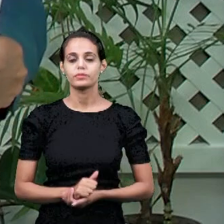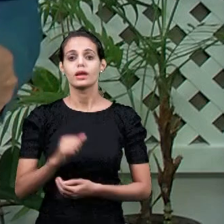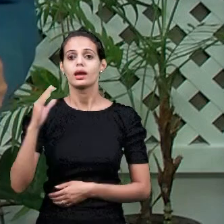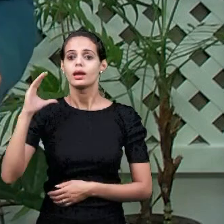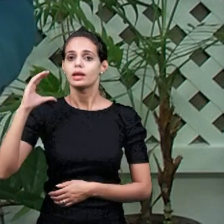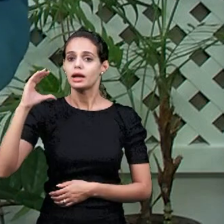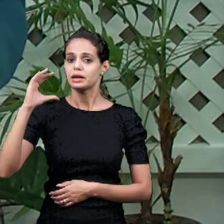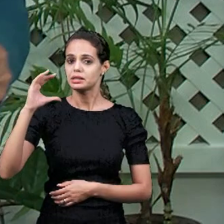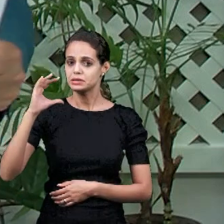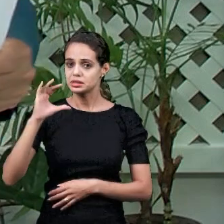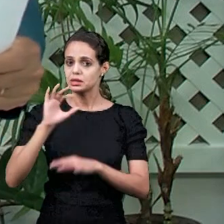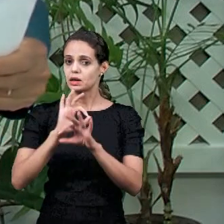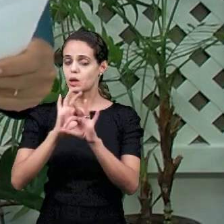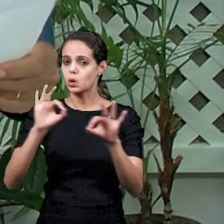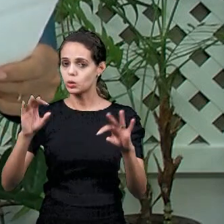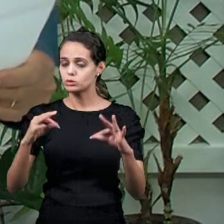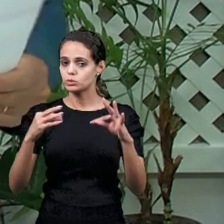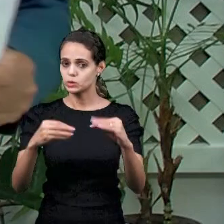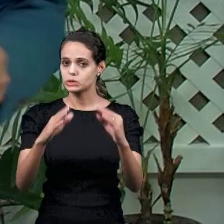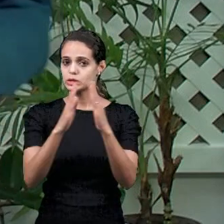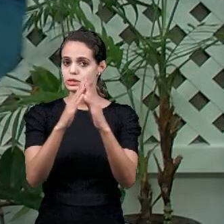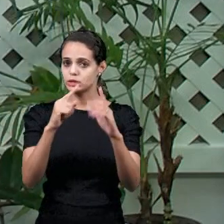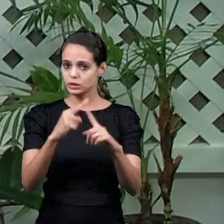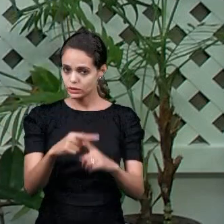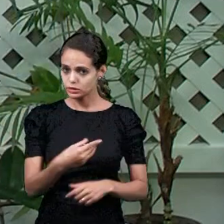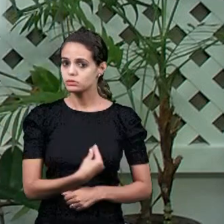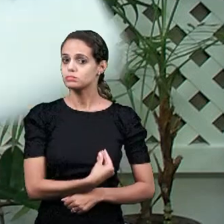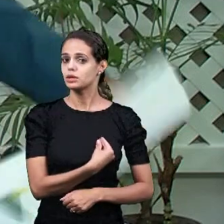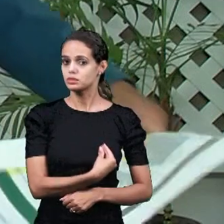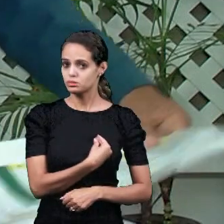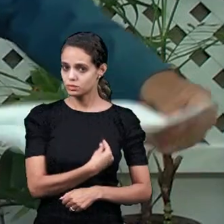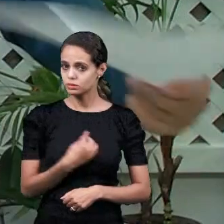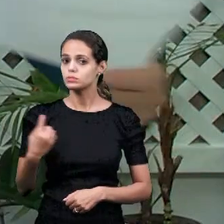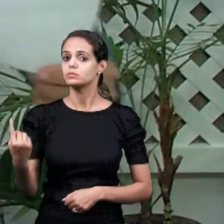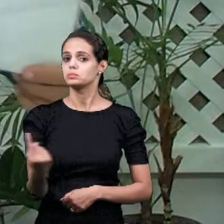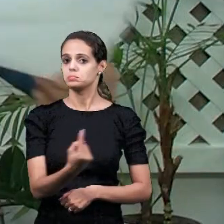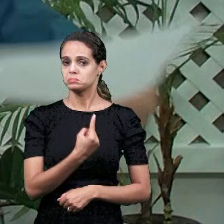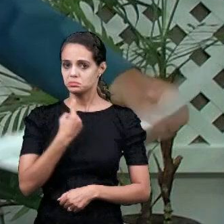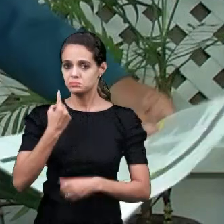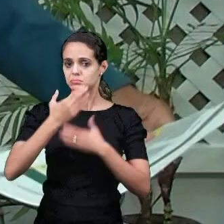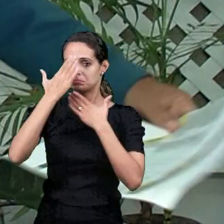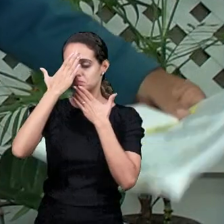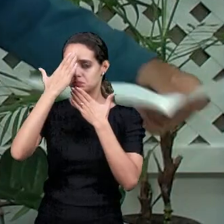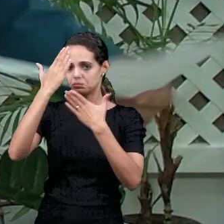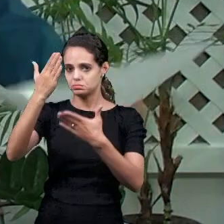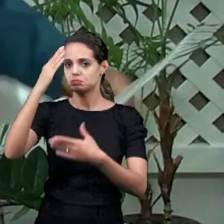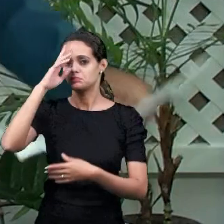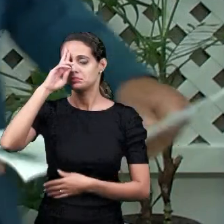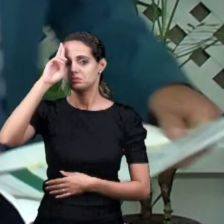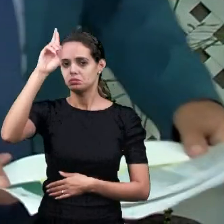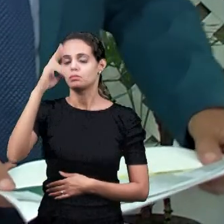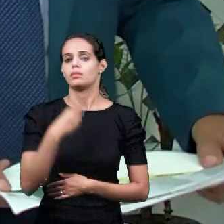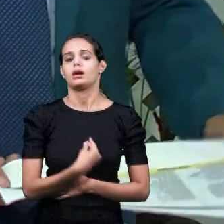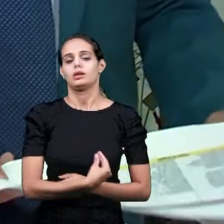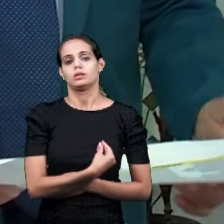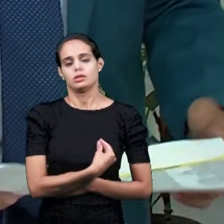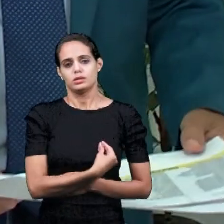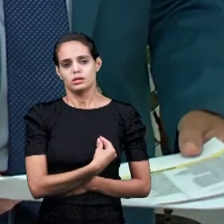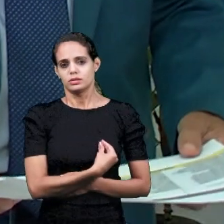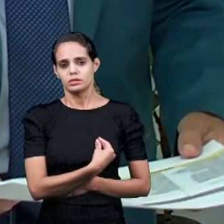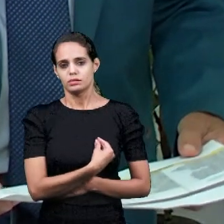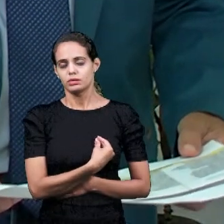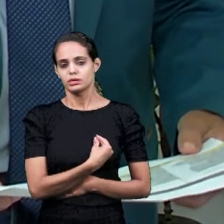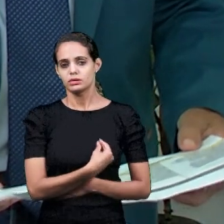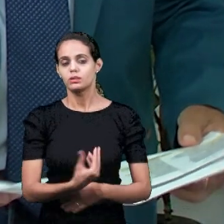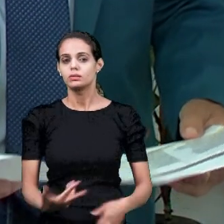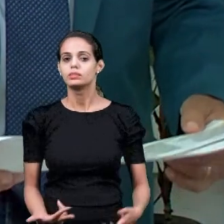pratiquement. Toutes les églises ont participé. Donc, nous glorifions le Seigneur pour cette participation des frères qui sont